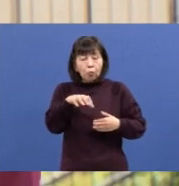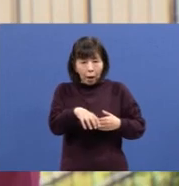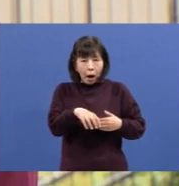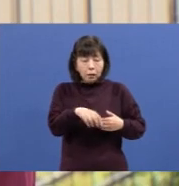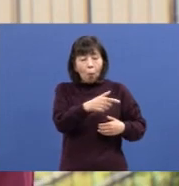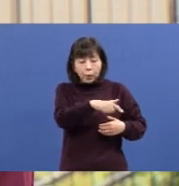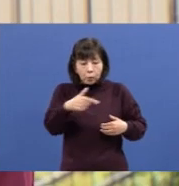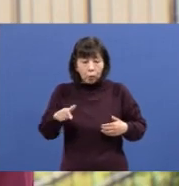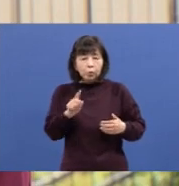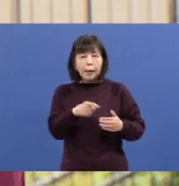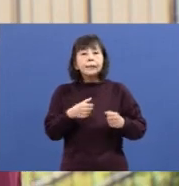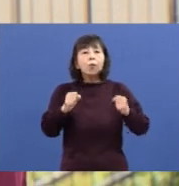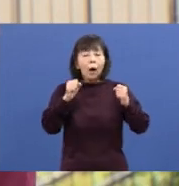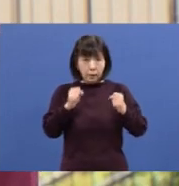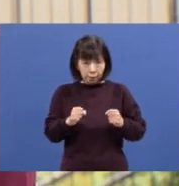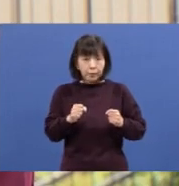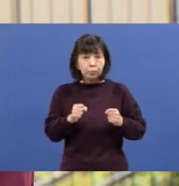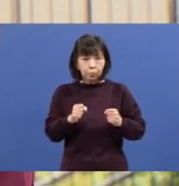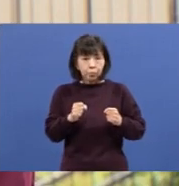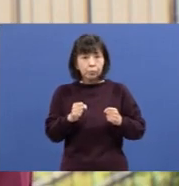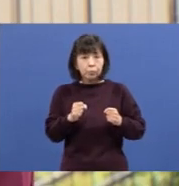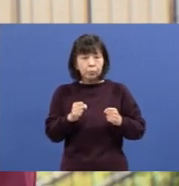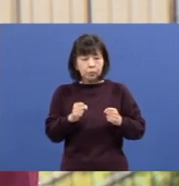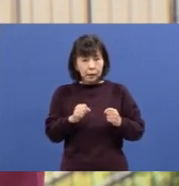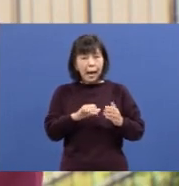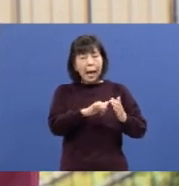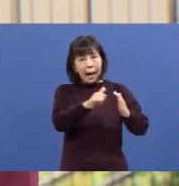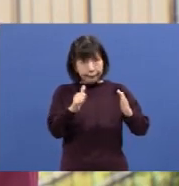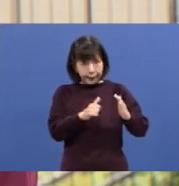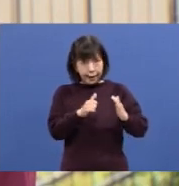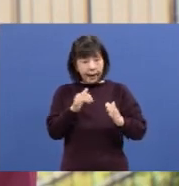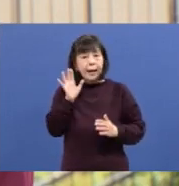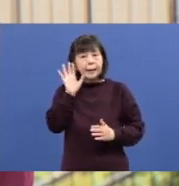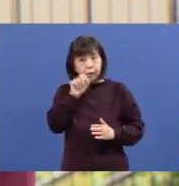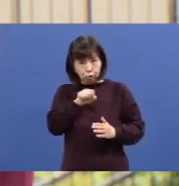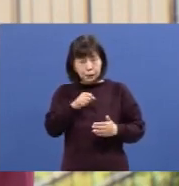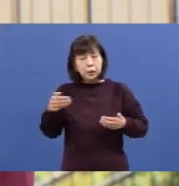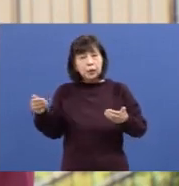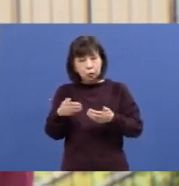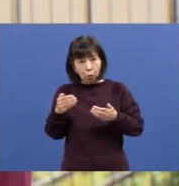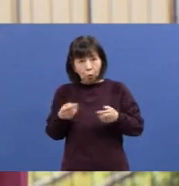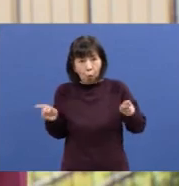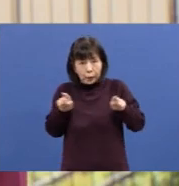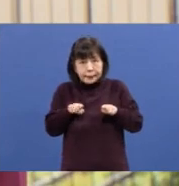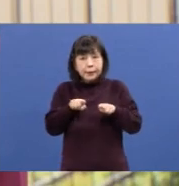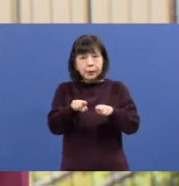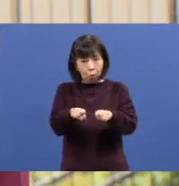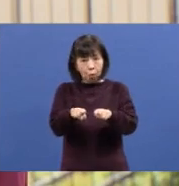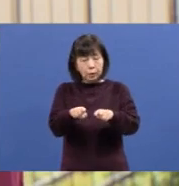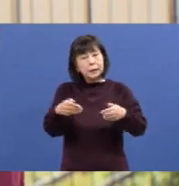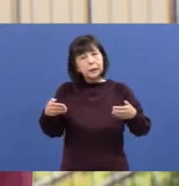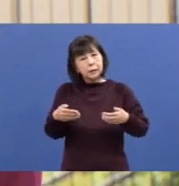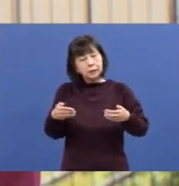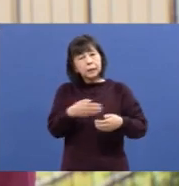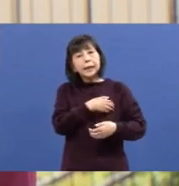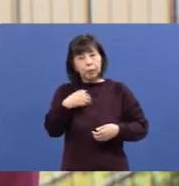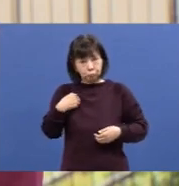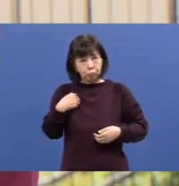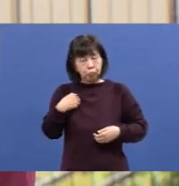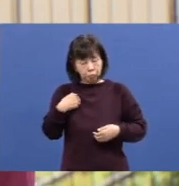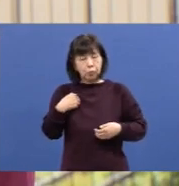そのような方が働いていますし、家庭と趣味そして仕事との両立ができる職業だと思っています